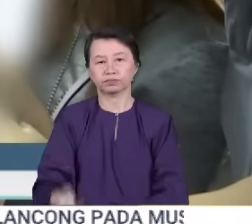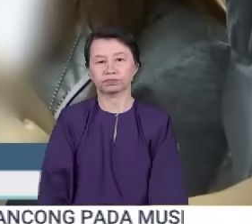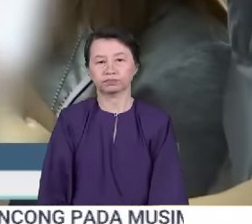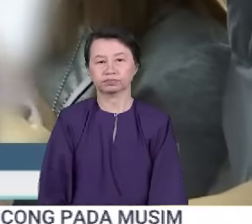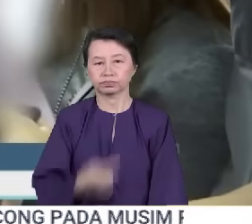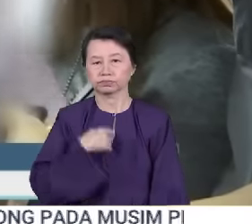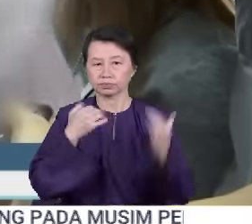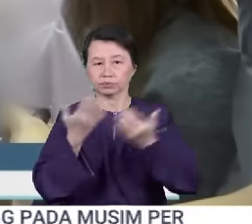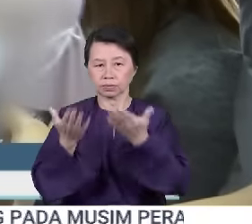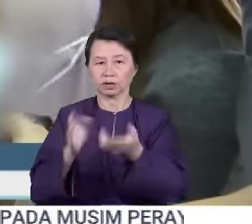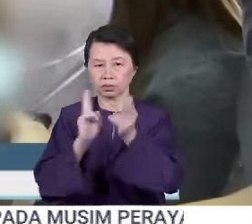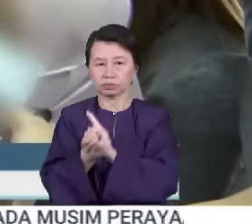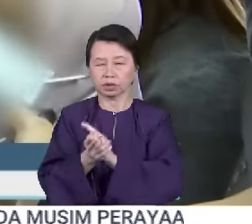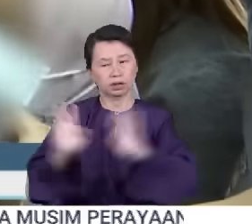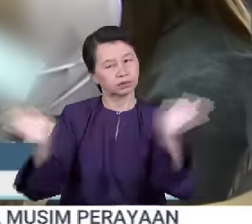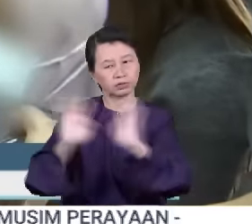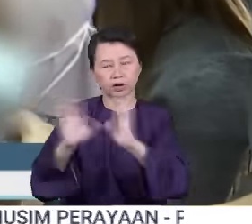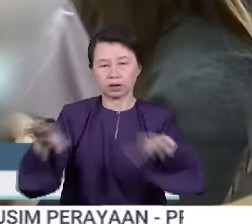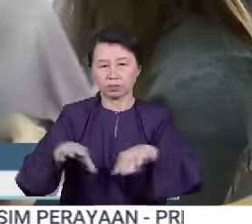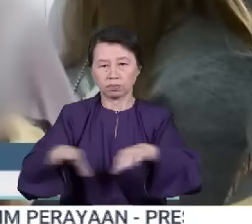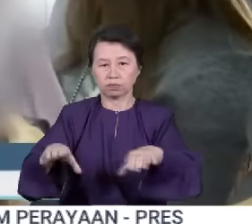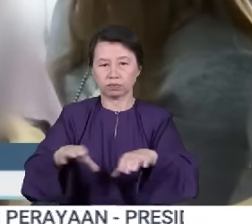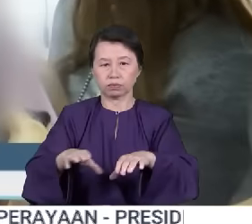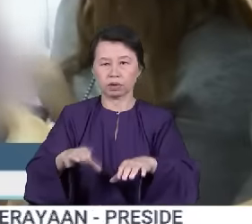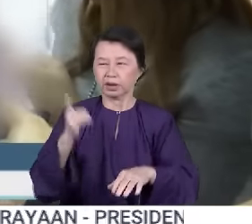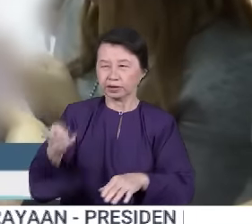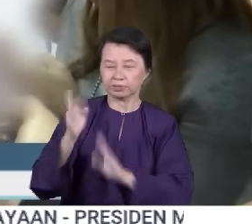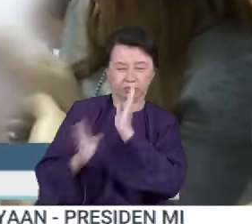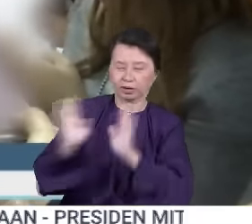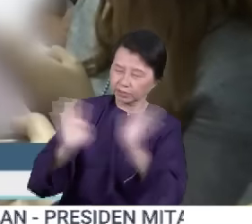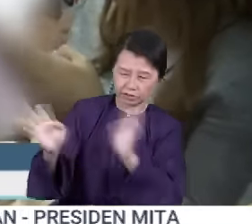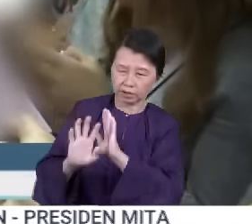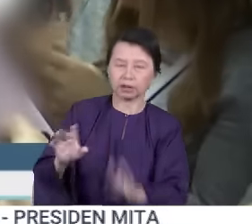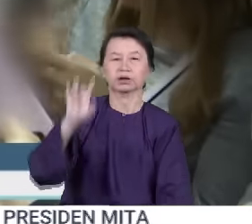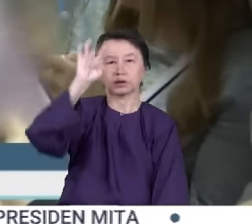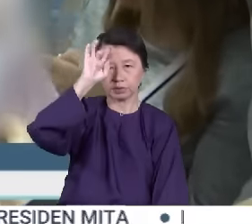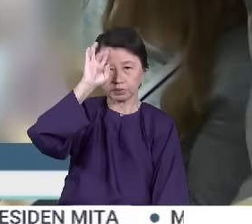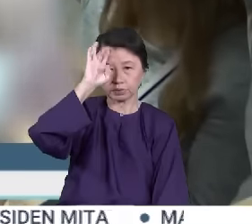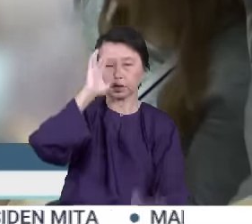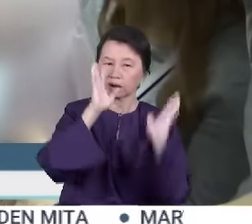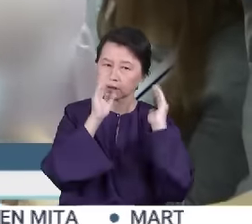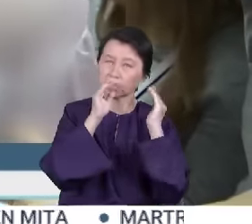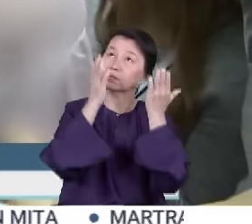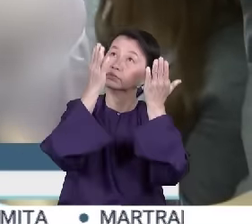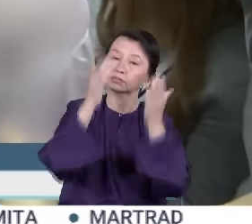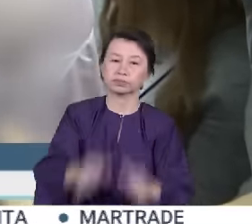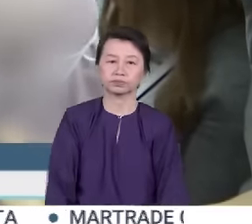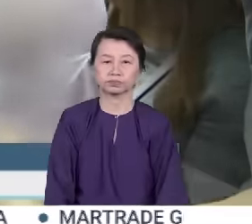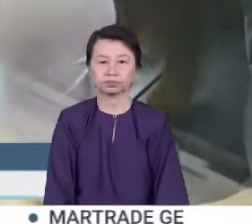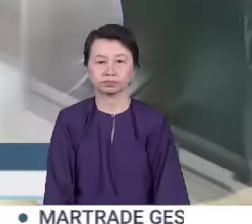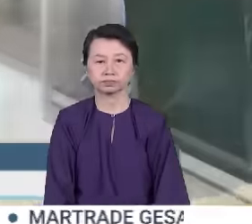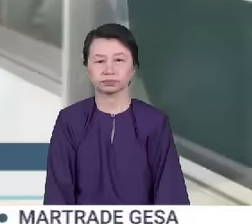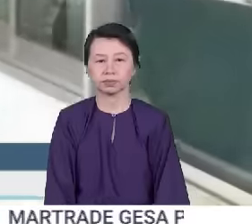berubah, tidak lagi buat yang dia punya perbuatan, insya Allah mudah-mudahan kan.